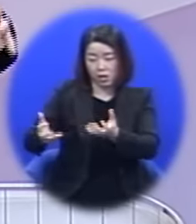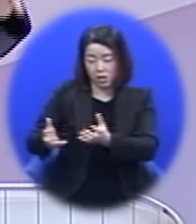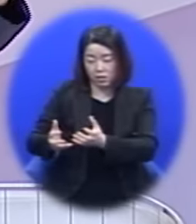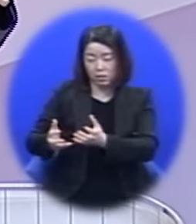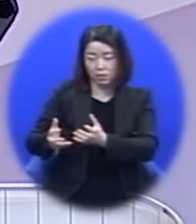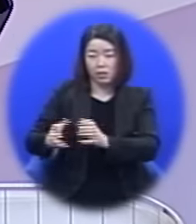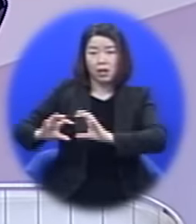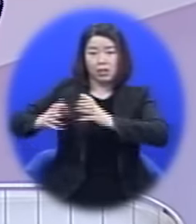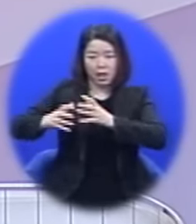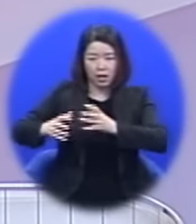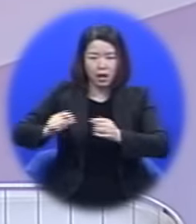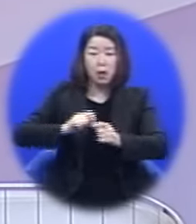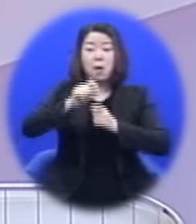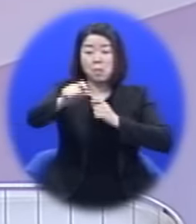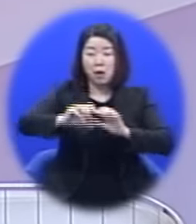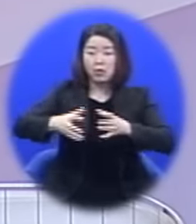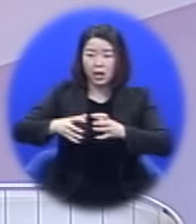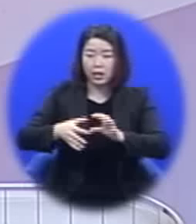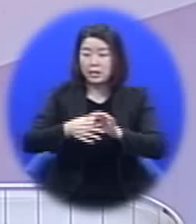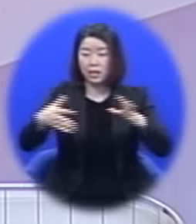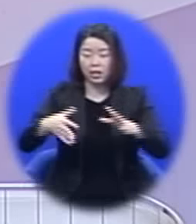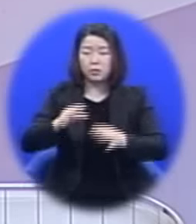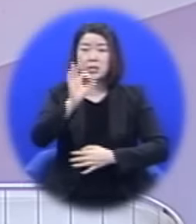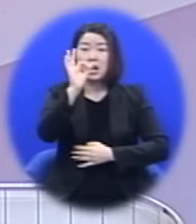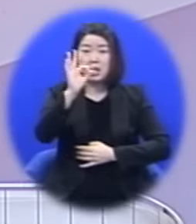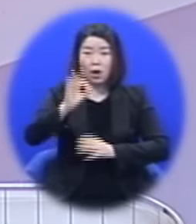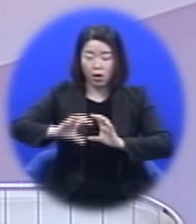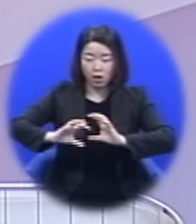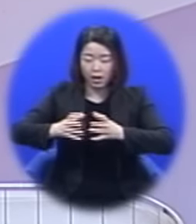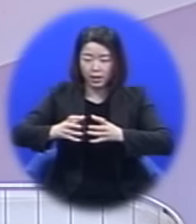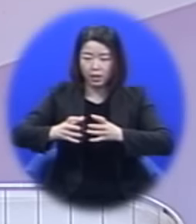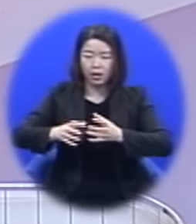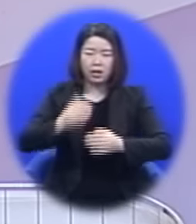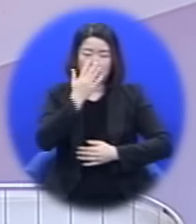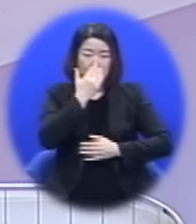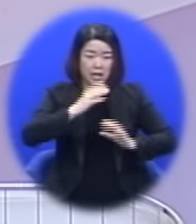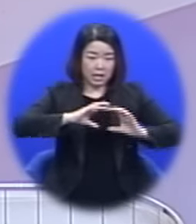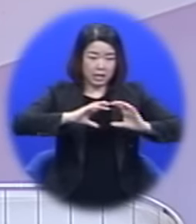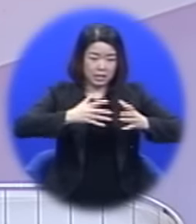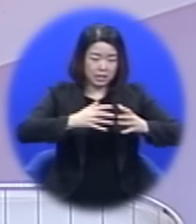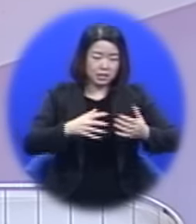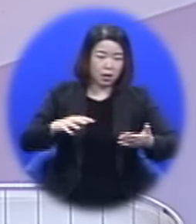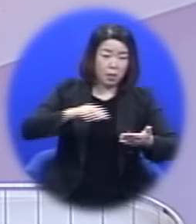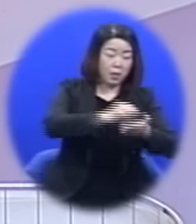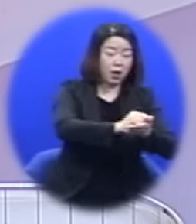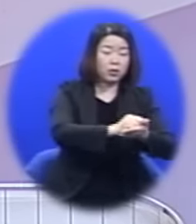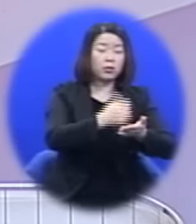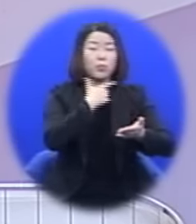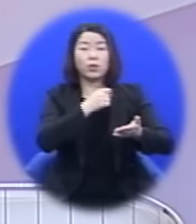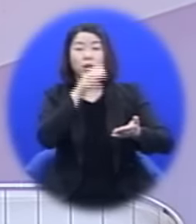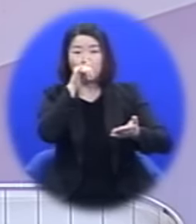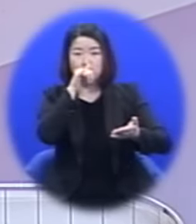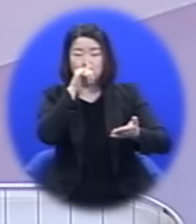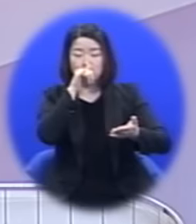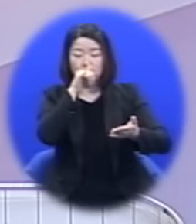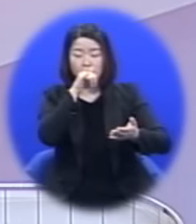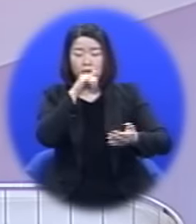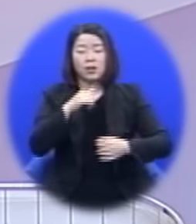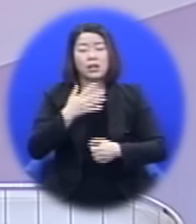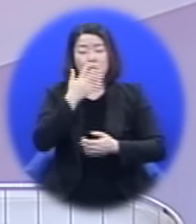상관없이 열 나라가 이스라엘을 죽이려고 하고 있다는 것. 하나님께 그 옛날 일을